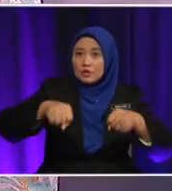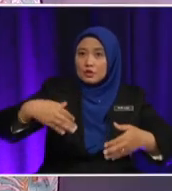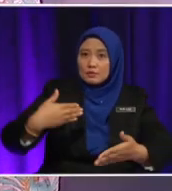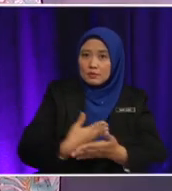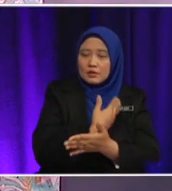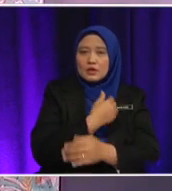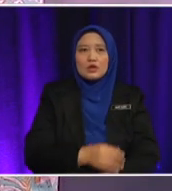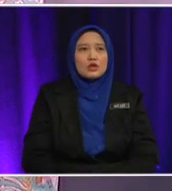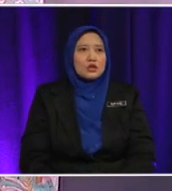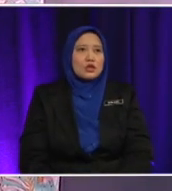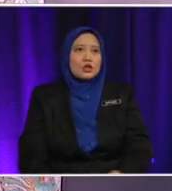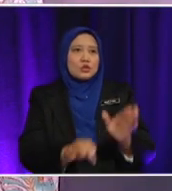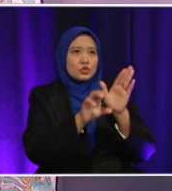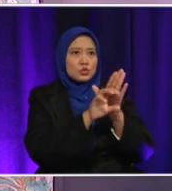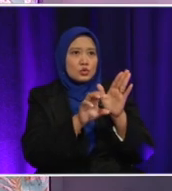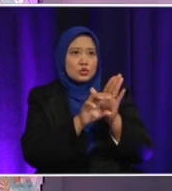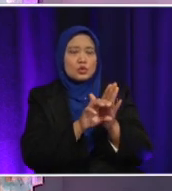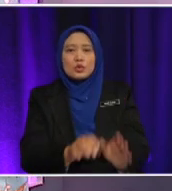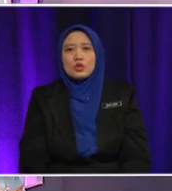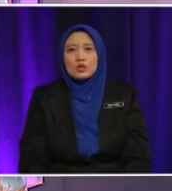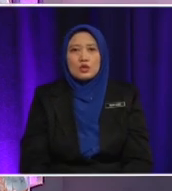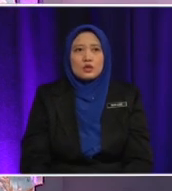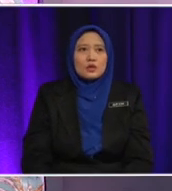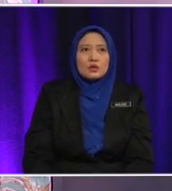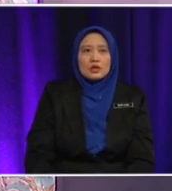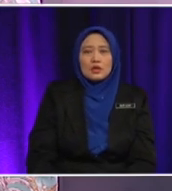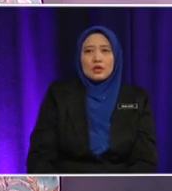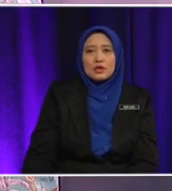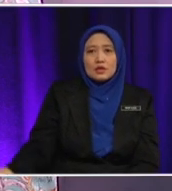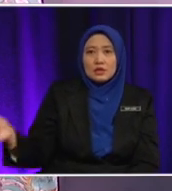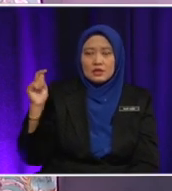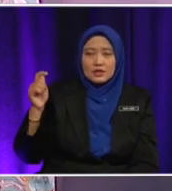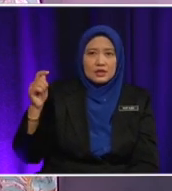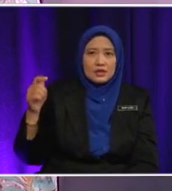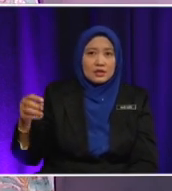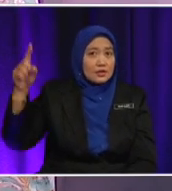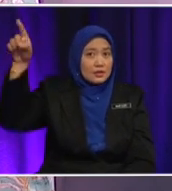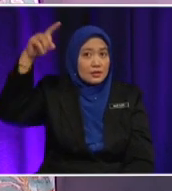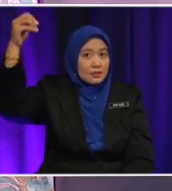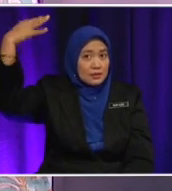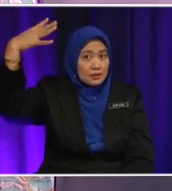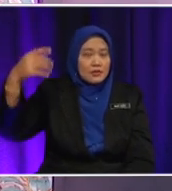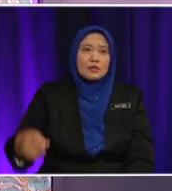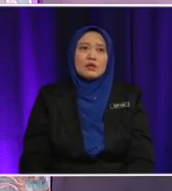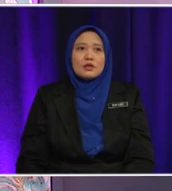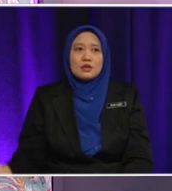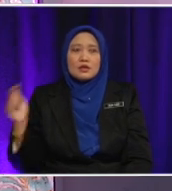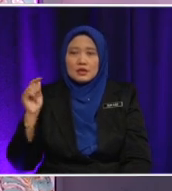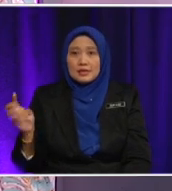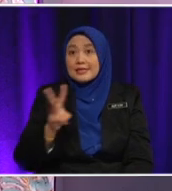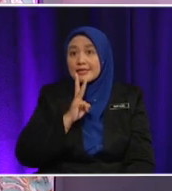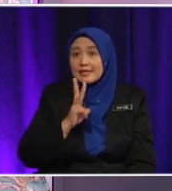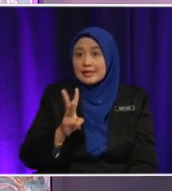tenaga angin oke sebabnya tenaga ini tak akan habis bila tak habis kita boleh ulah-ulang-ulang guna jadi